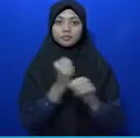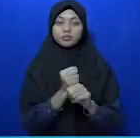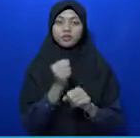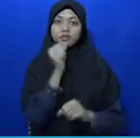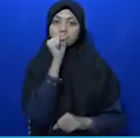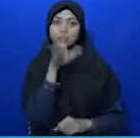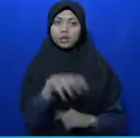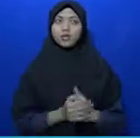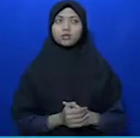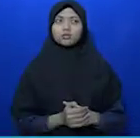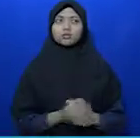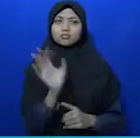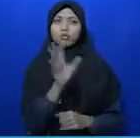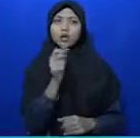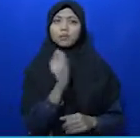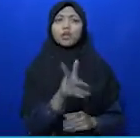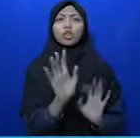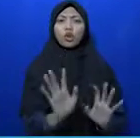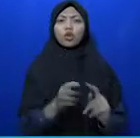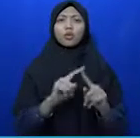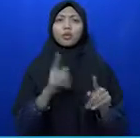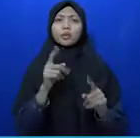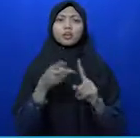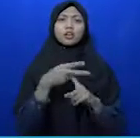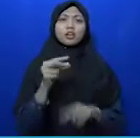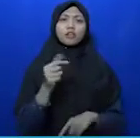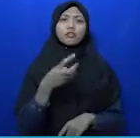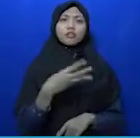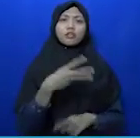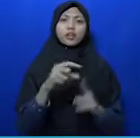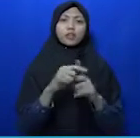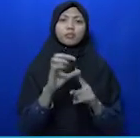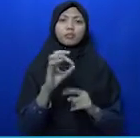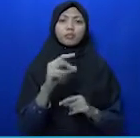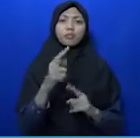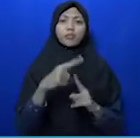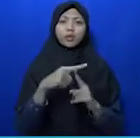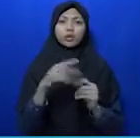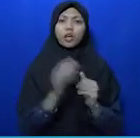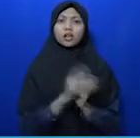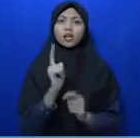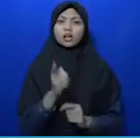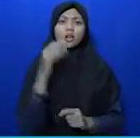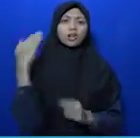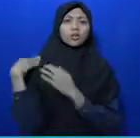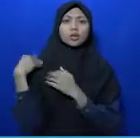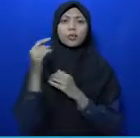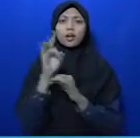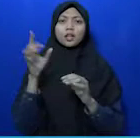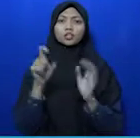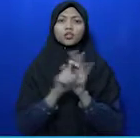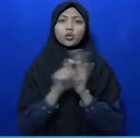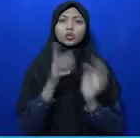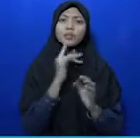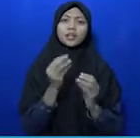membeli juga report nanti operasionalnya itu juga masih punya kewajiban-kewajiban lain. Misalnya soal